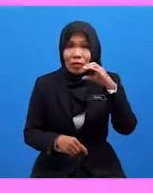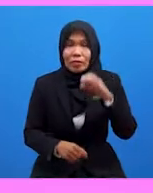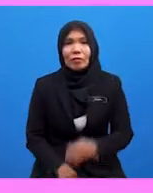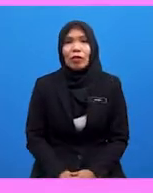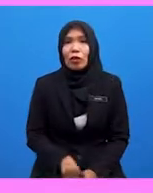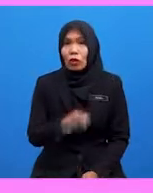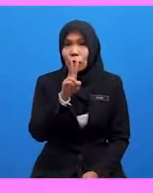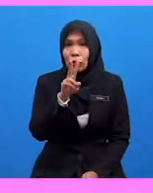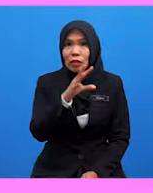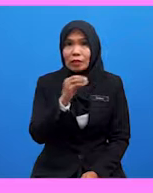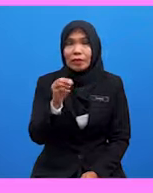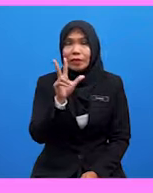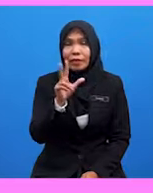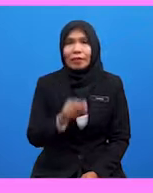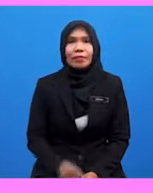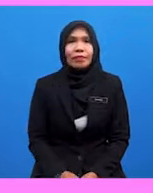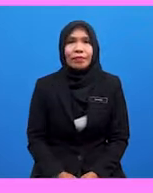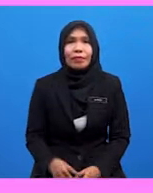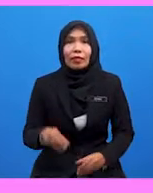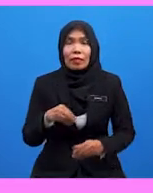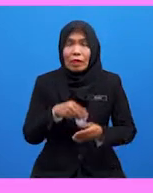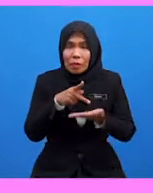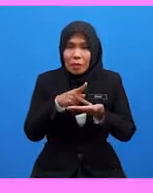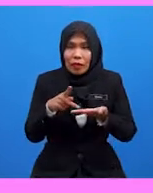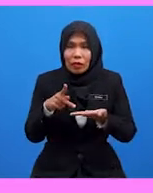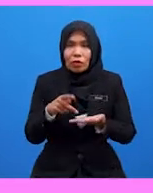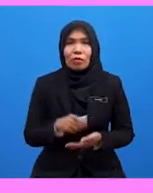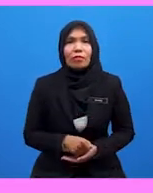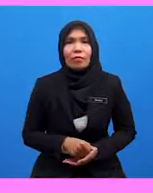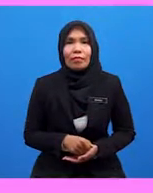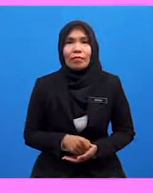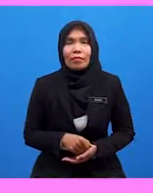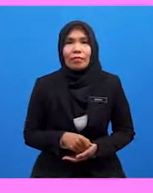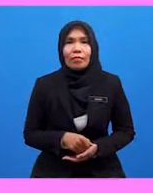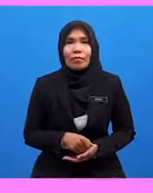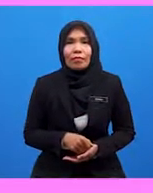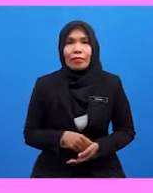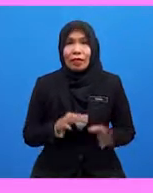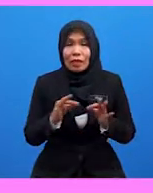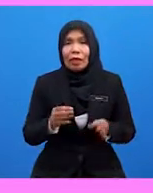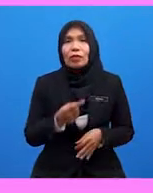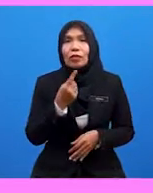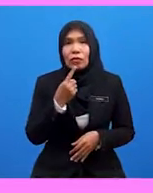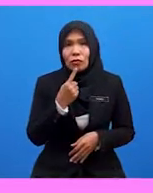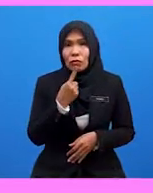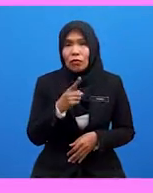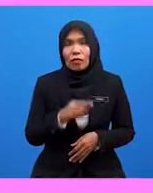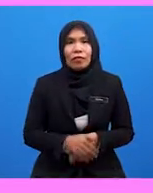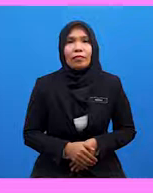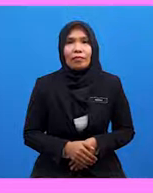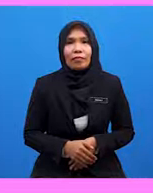2 dan 3. Dalam pantun tersebut, ayat suruhan ditandai oleh kata bukalah dan ayat